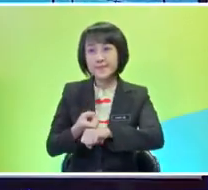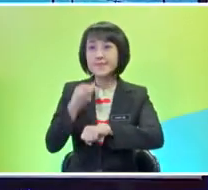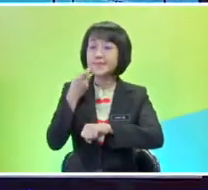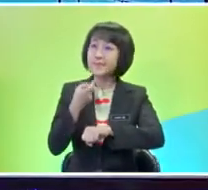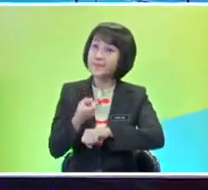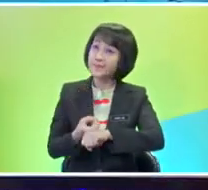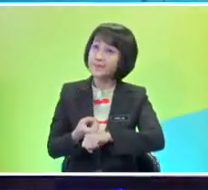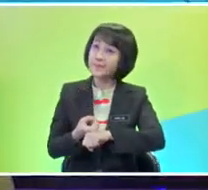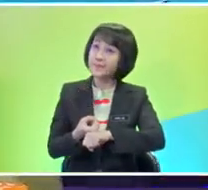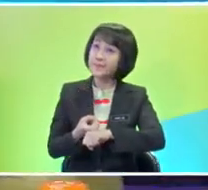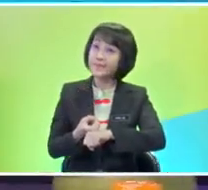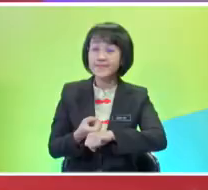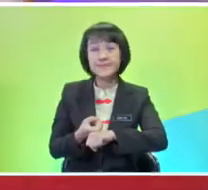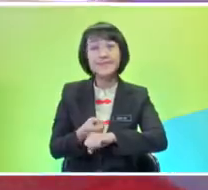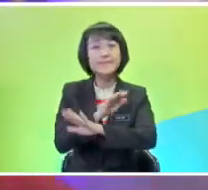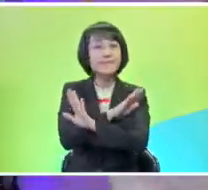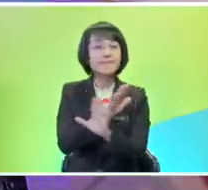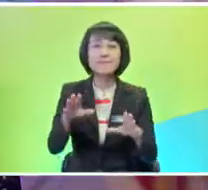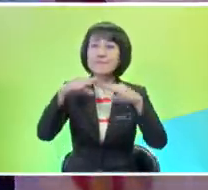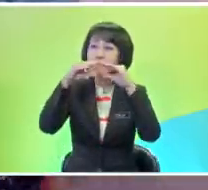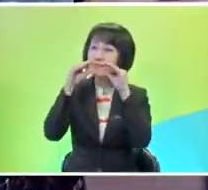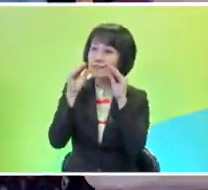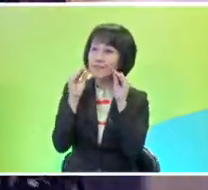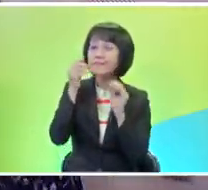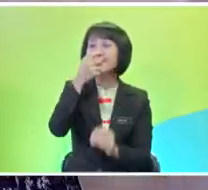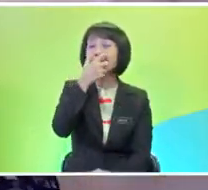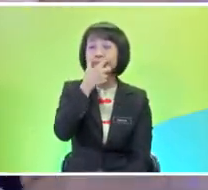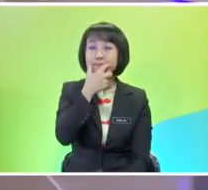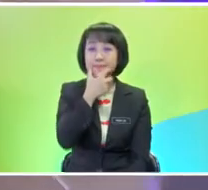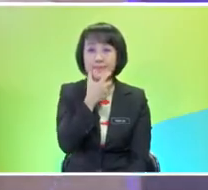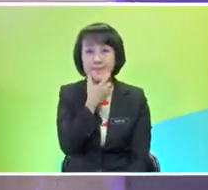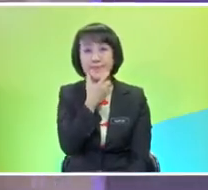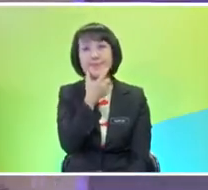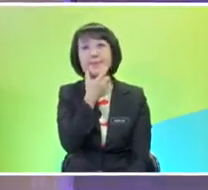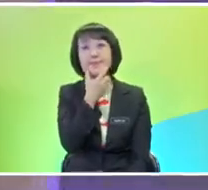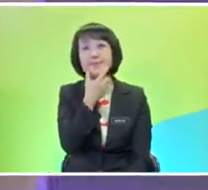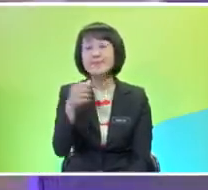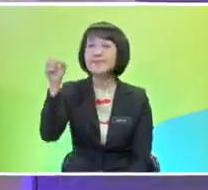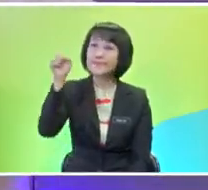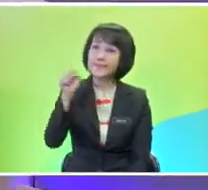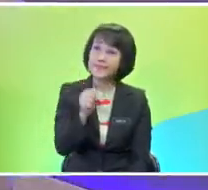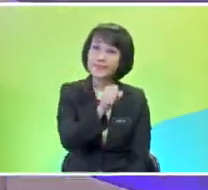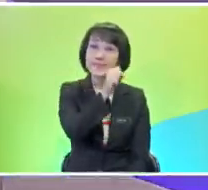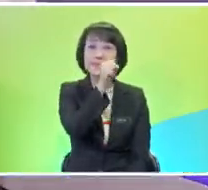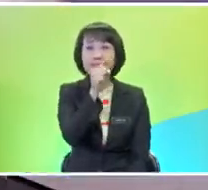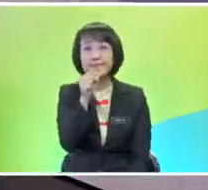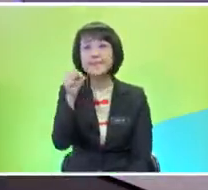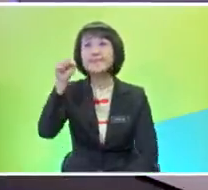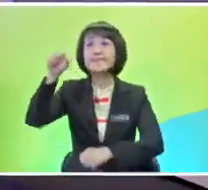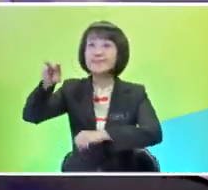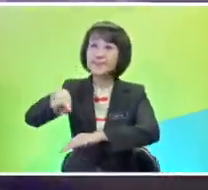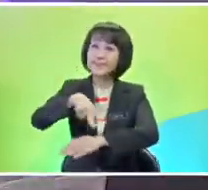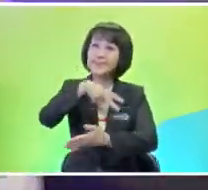jangan bermuram dan bersedih hati menyanyilah dan menari